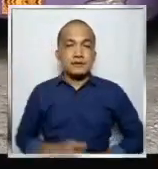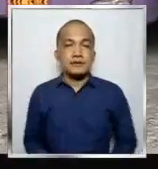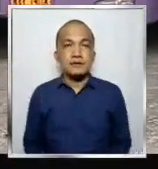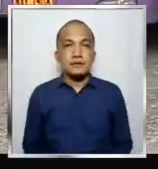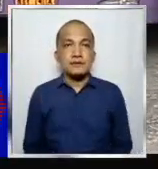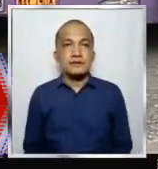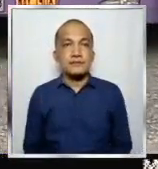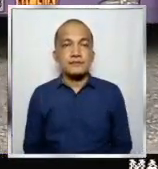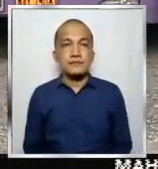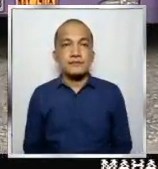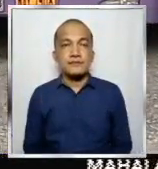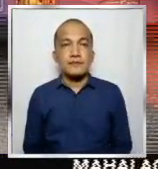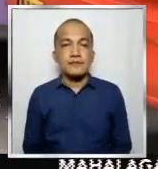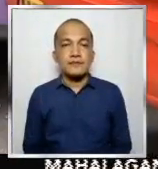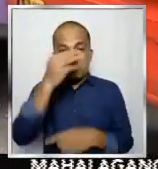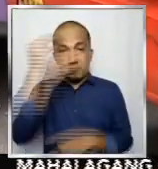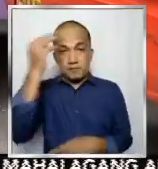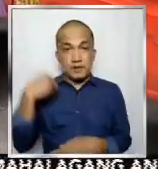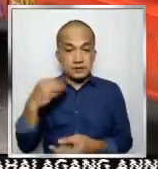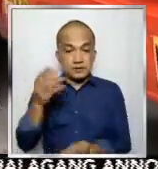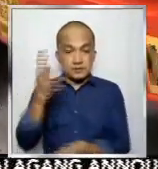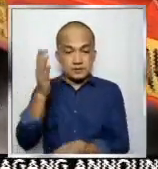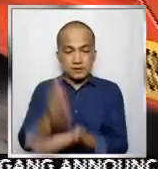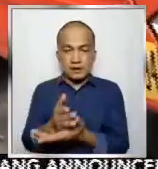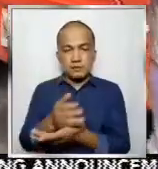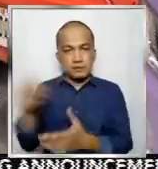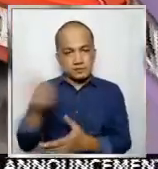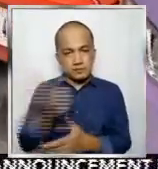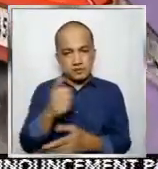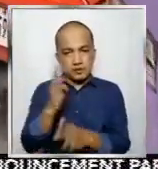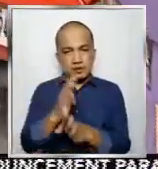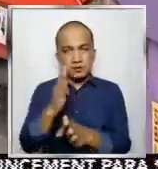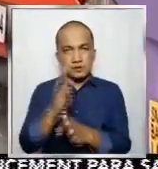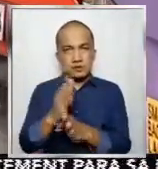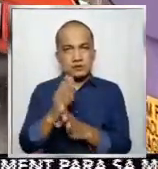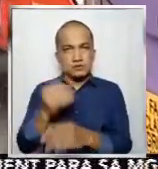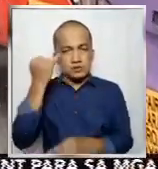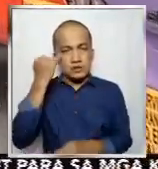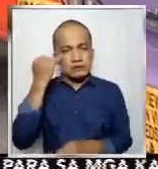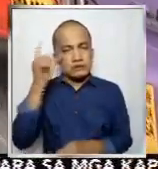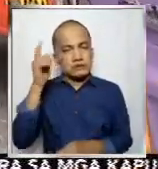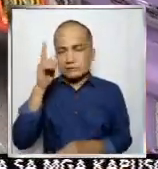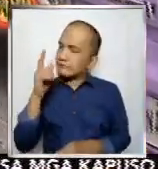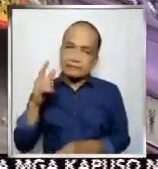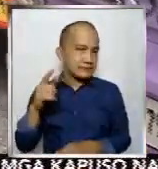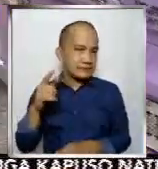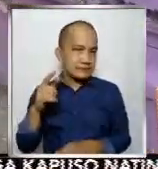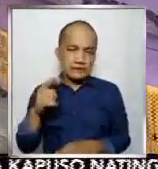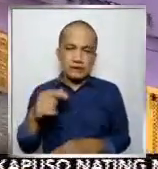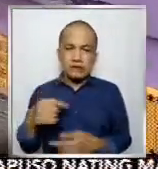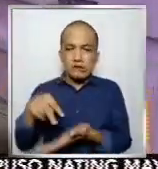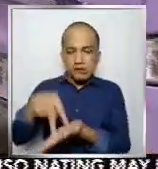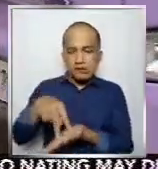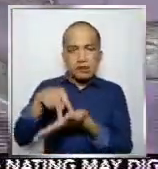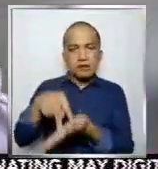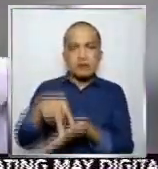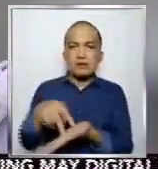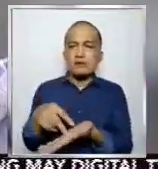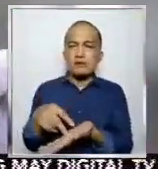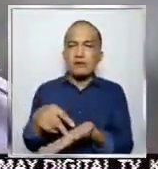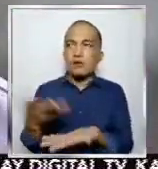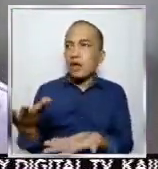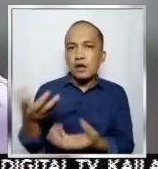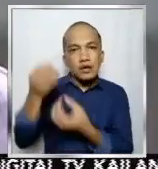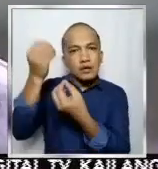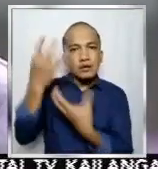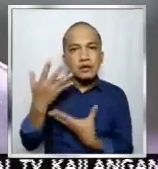Marso nang matigil ang pagpasada ng bus ni Jodel Laureles. Hanggang ngayon, nakatenga sila at walang nakukuhang abiso para sa pagbabalik pasada. Bagay